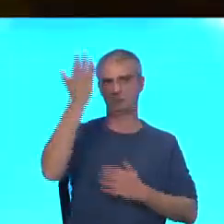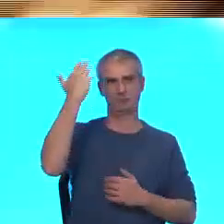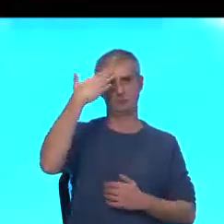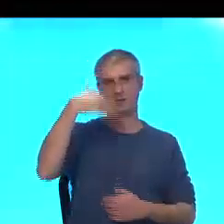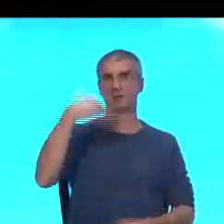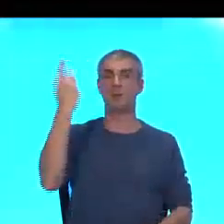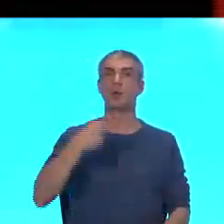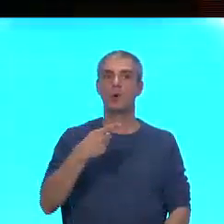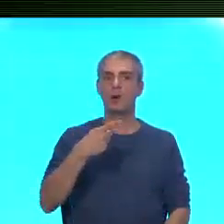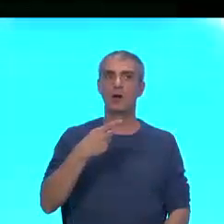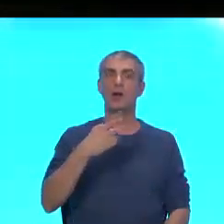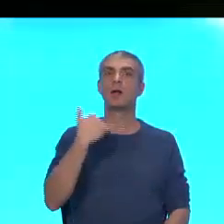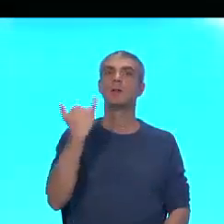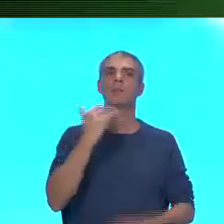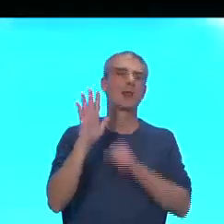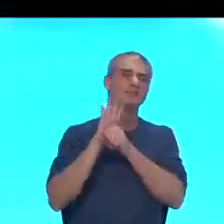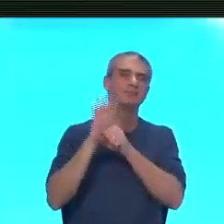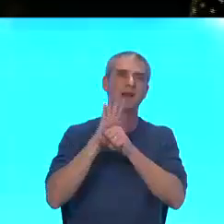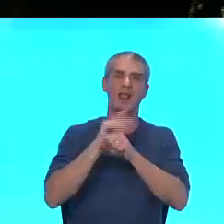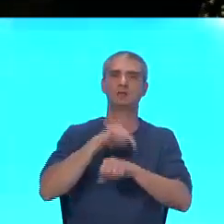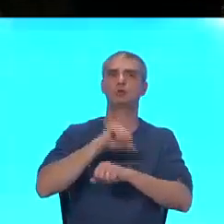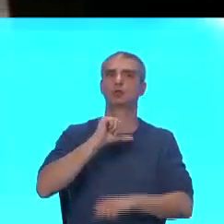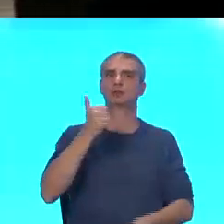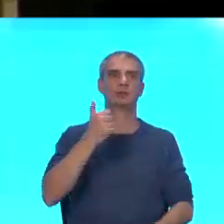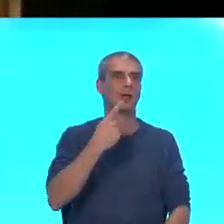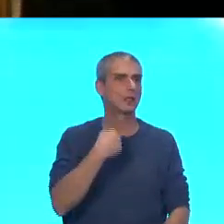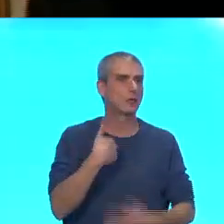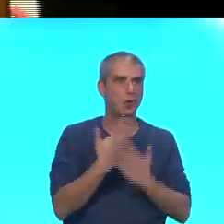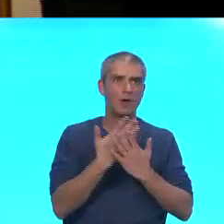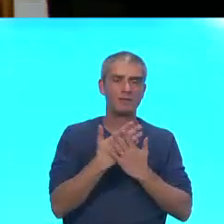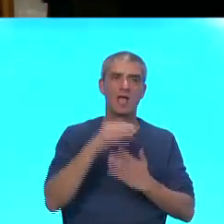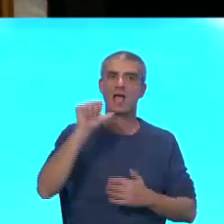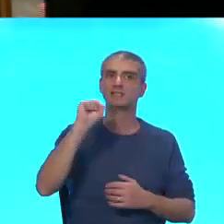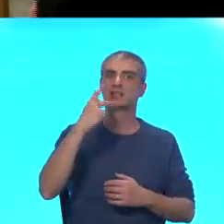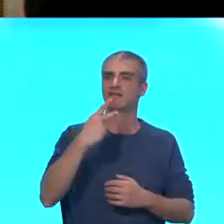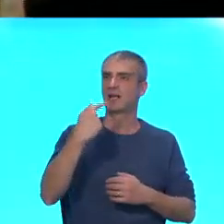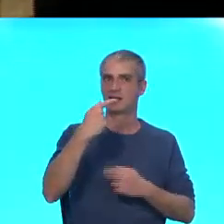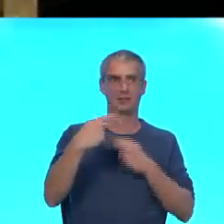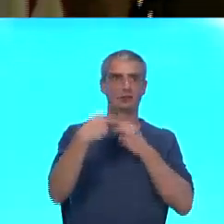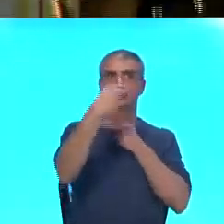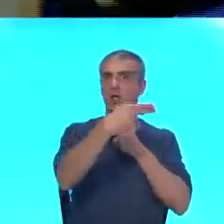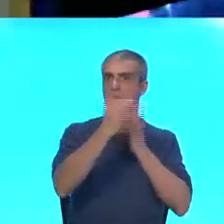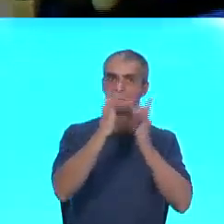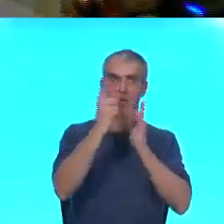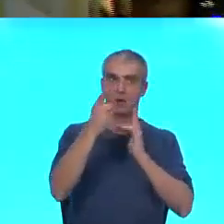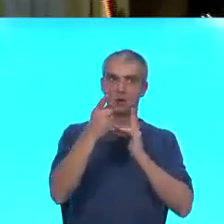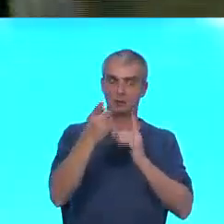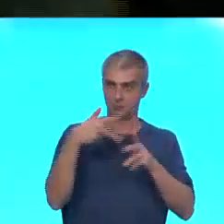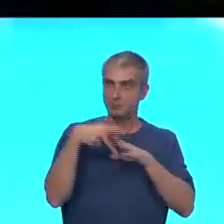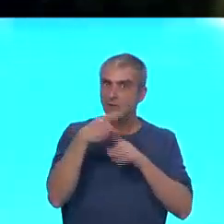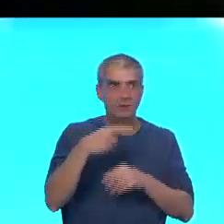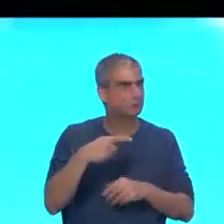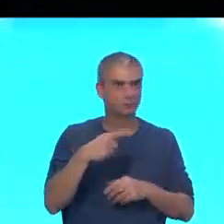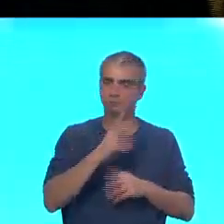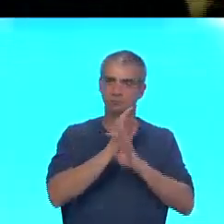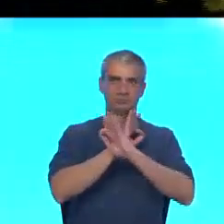מוכר, בדרך כלל מפוצץ בשעות השיא. תגיד, העובדה שאסף גרנית הוא שכן שלכם ממול, נציג לכם? לא, זה